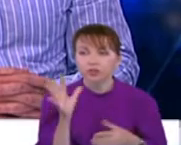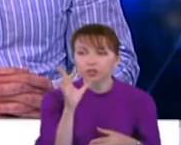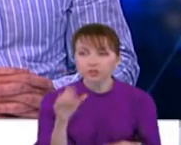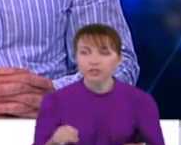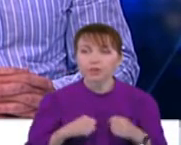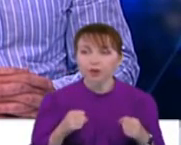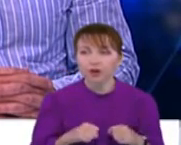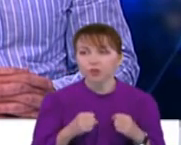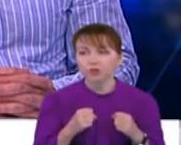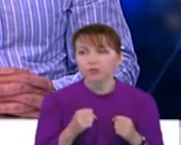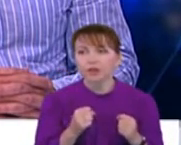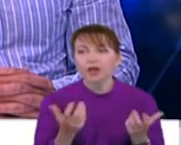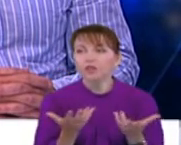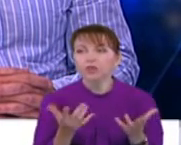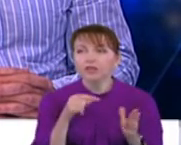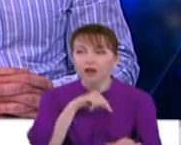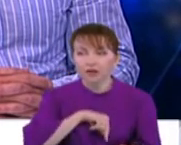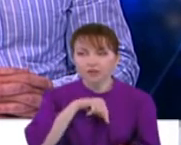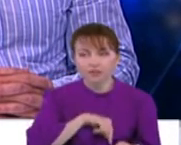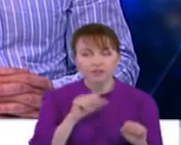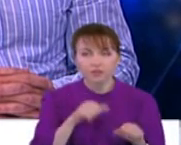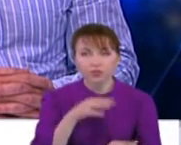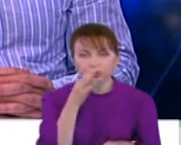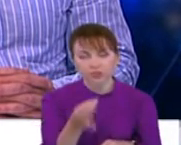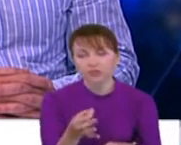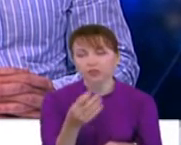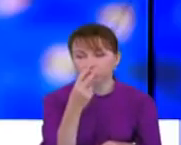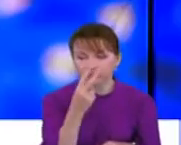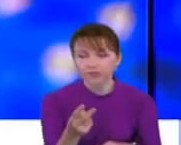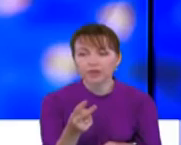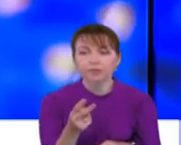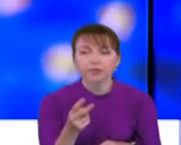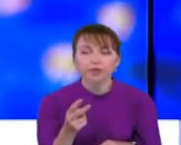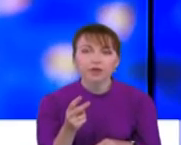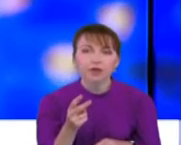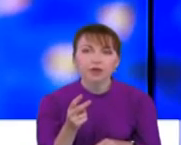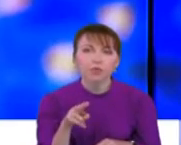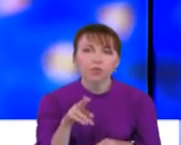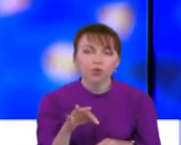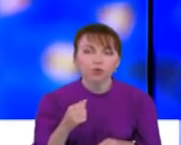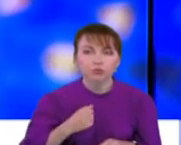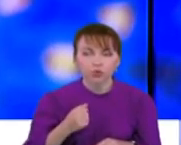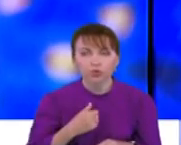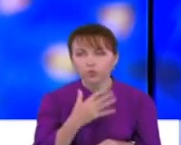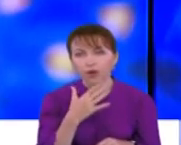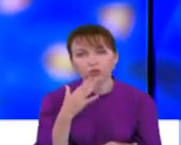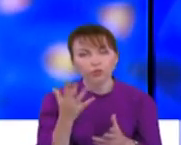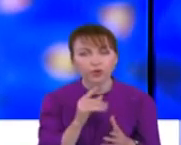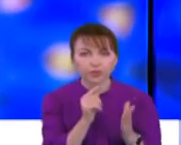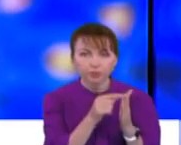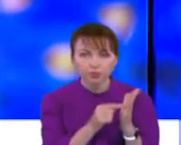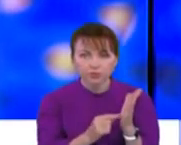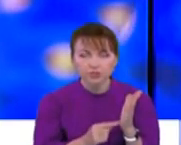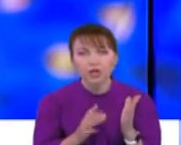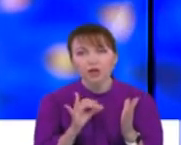намагаються, ну, які характеристики, можу сказати, дивитися, значить, по озброєнню багато по яким позиціям ми вийшли